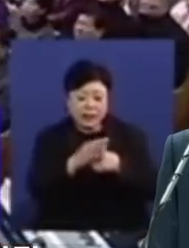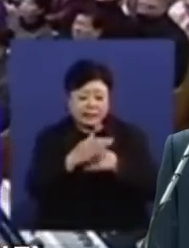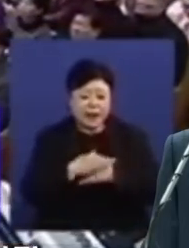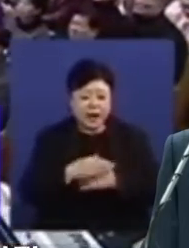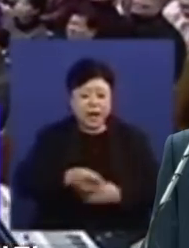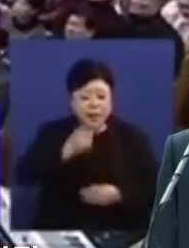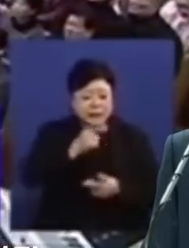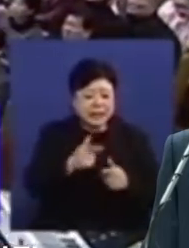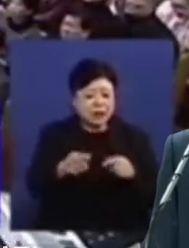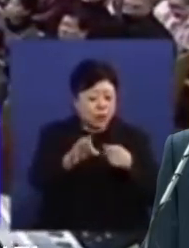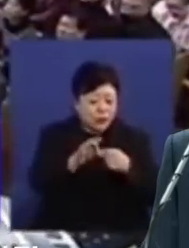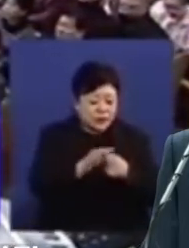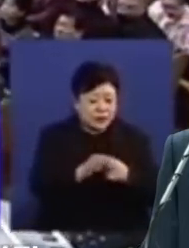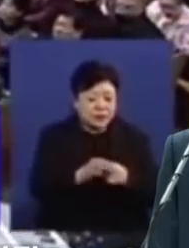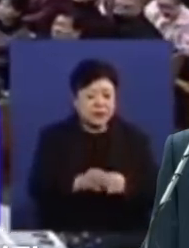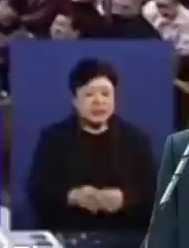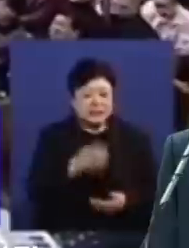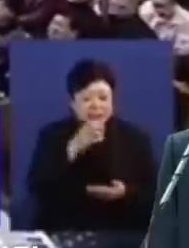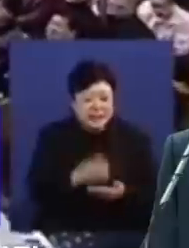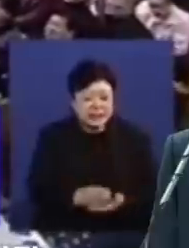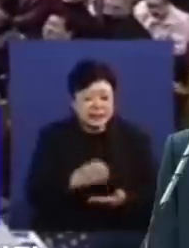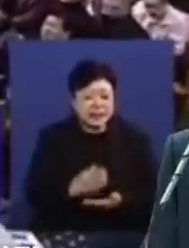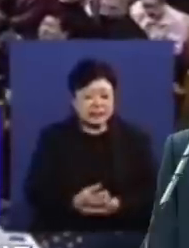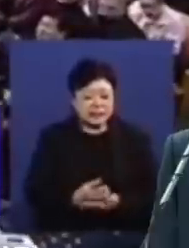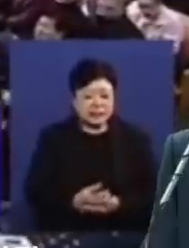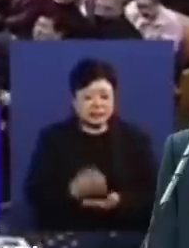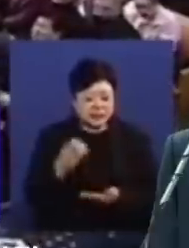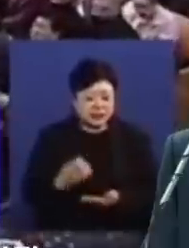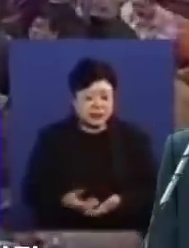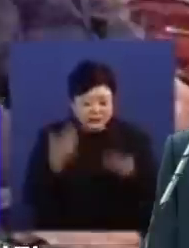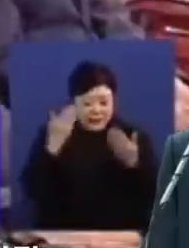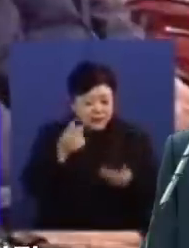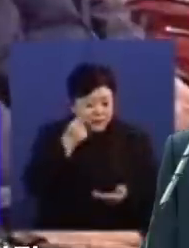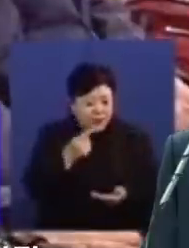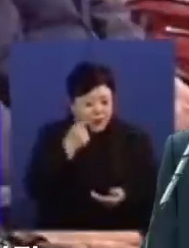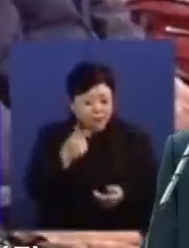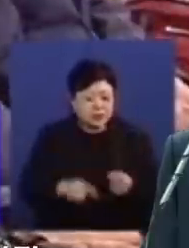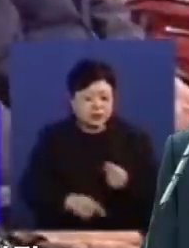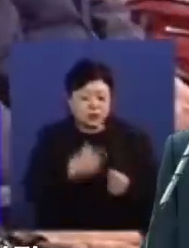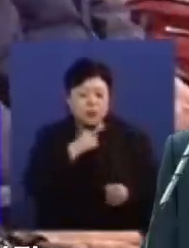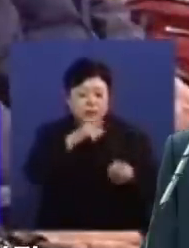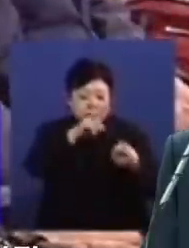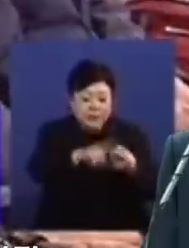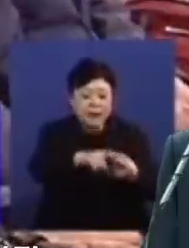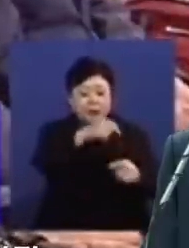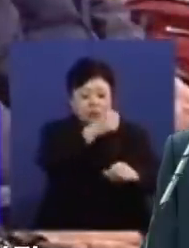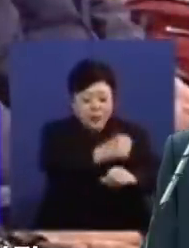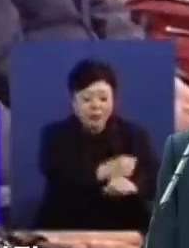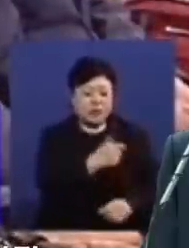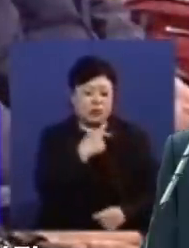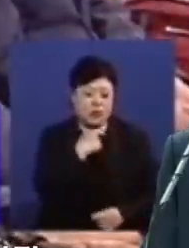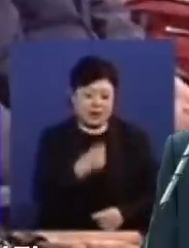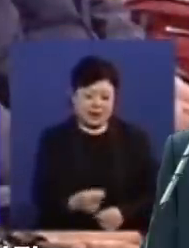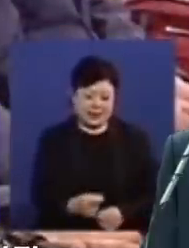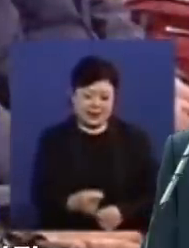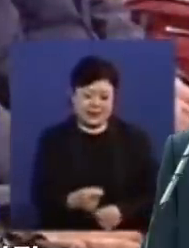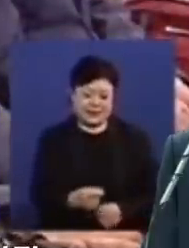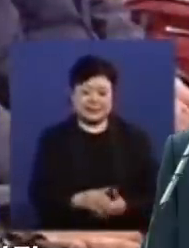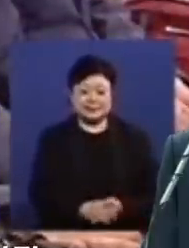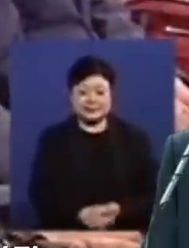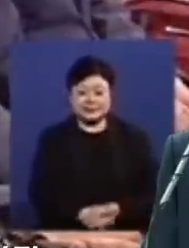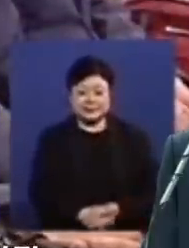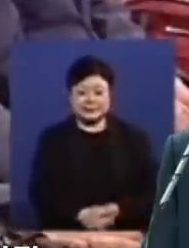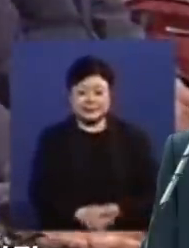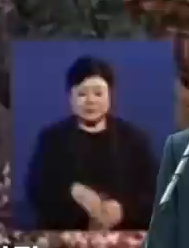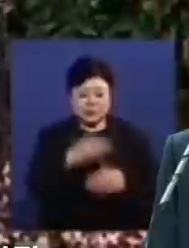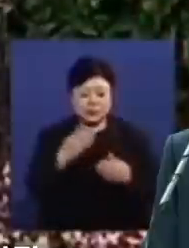내가 마시지 않고는 이 잔이 내게서 지나갈 수 없거든 아버지의 원대로 되시기를 원하나이다.